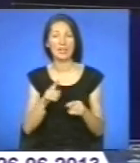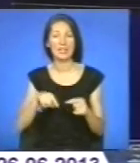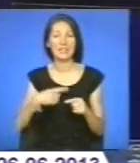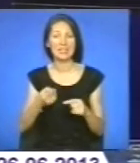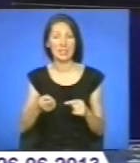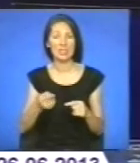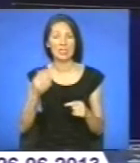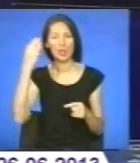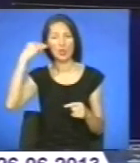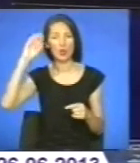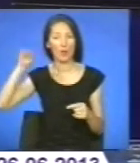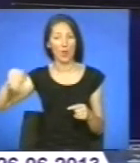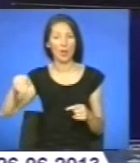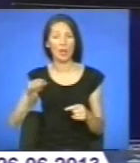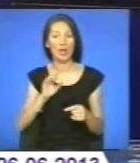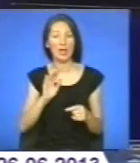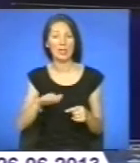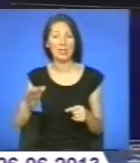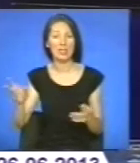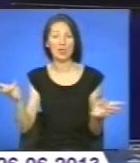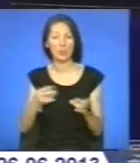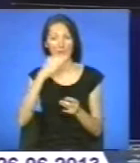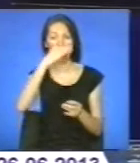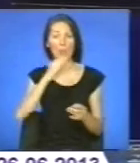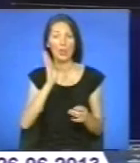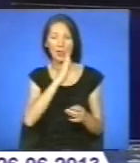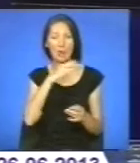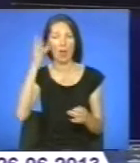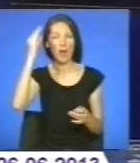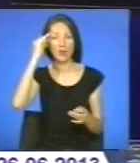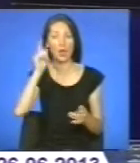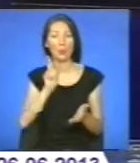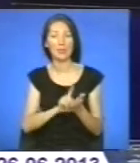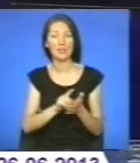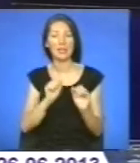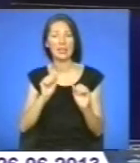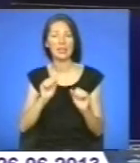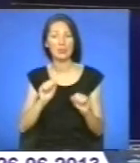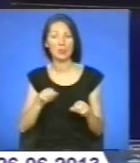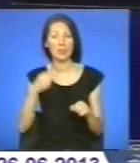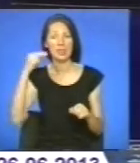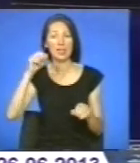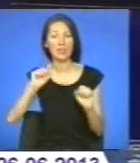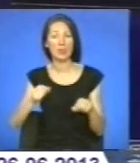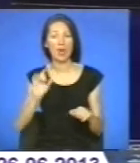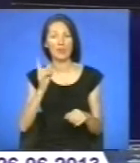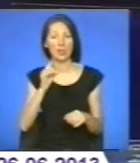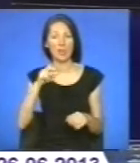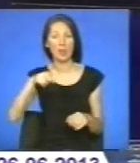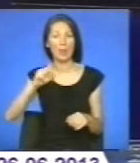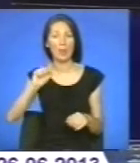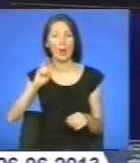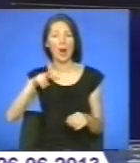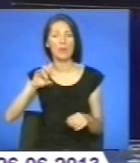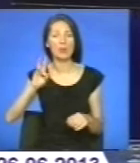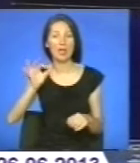потреб, вважає уповноважений президента з прав дитини. Юрій Павленко пропонує ввести кримінальну відповідальність за несплату